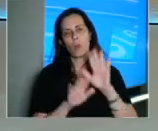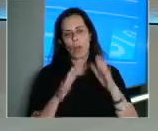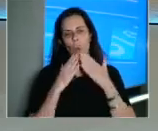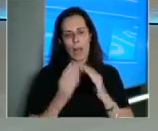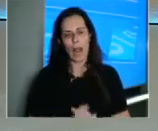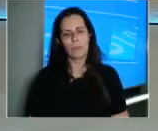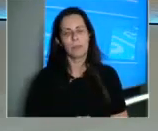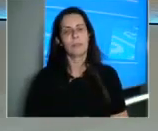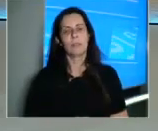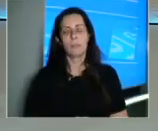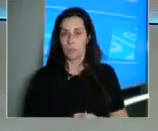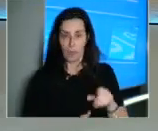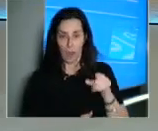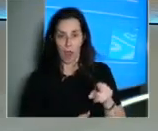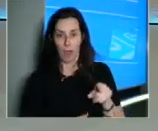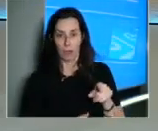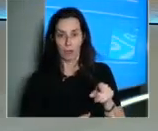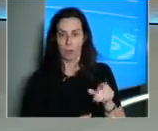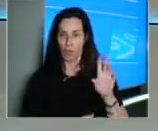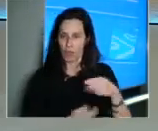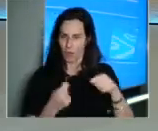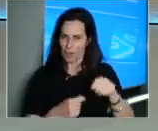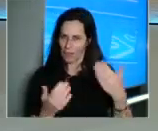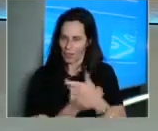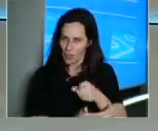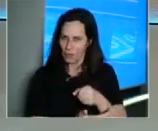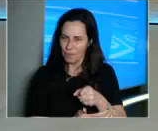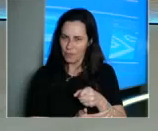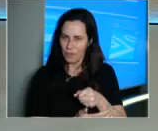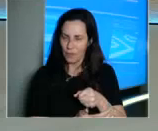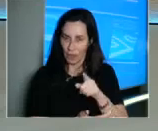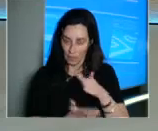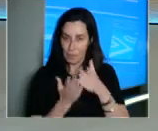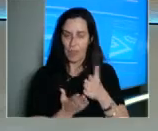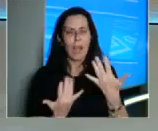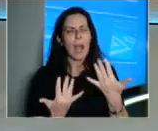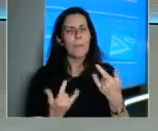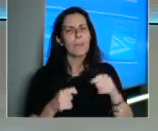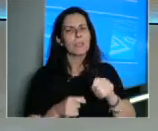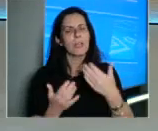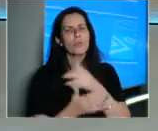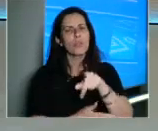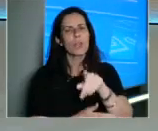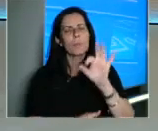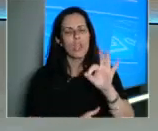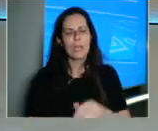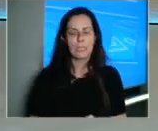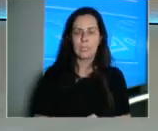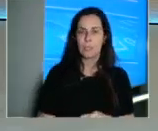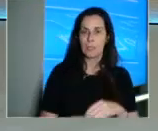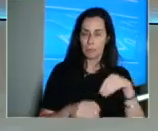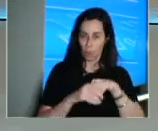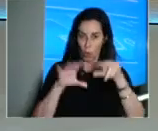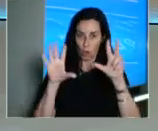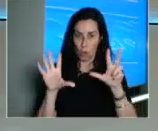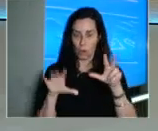הזה. חבר הכנסת מלכיאלי, לסיום, אתה חונך חברי כנסת חדשים אצלכם? אתה מסייע? כמה אגב חדשים יש? בתוך